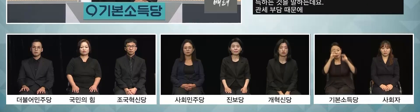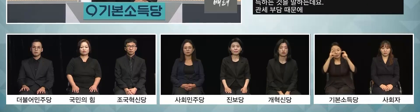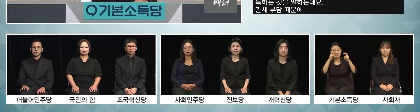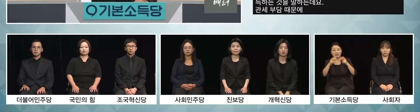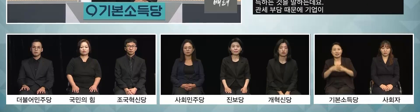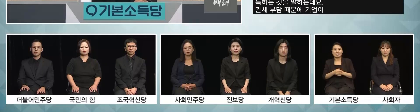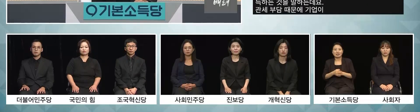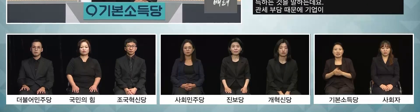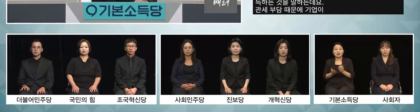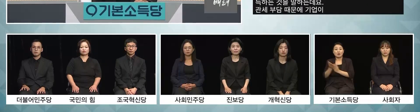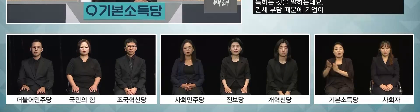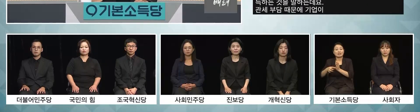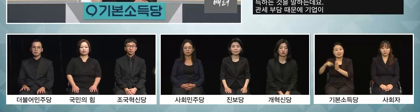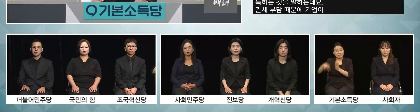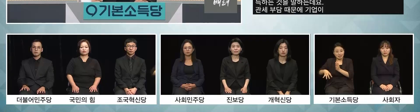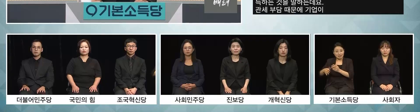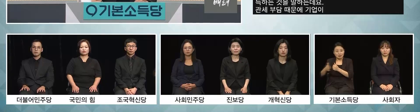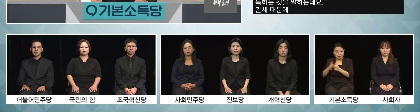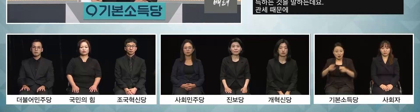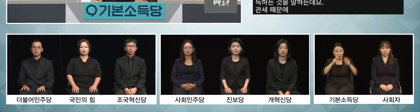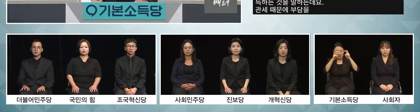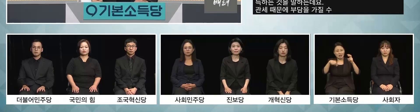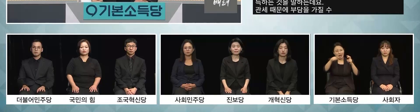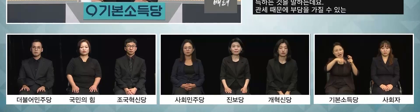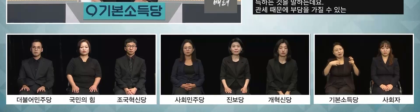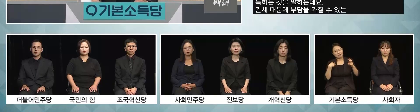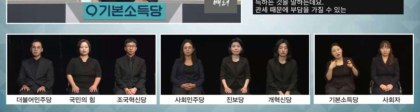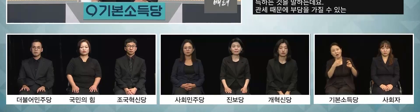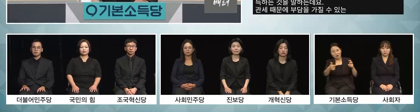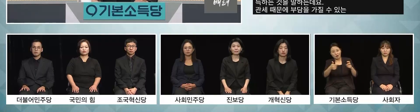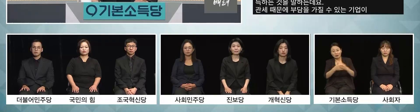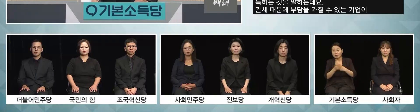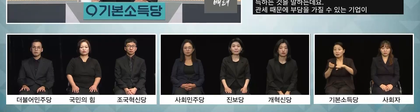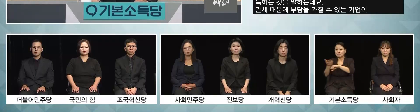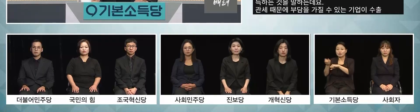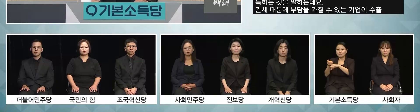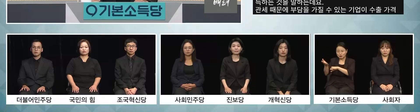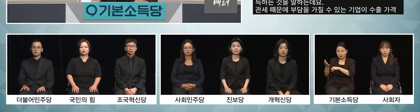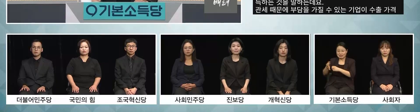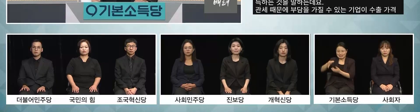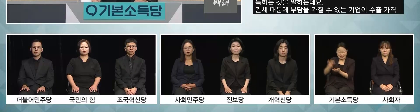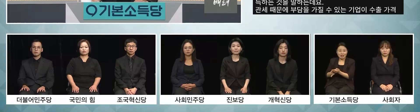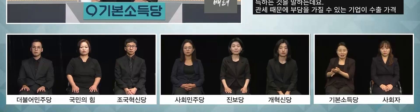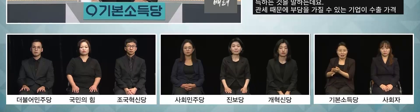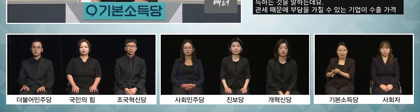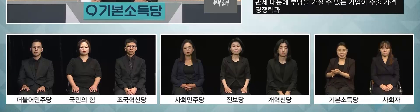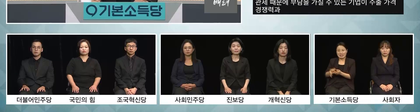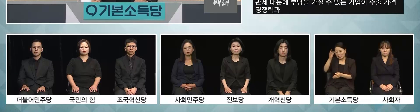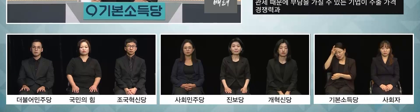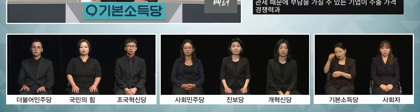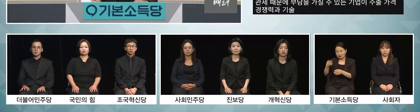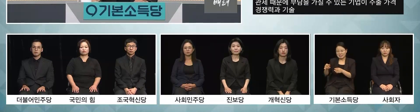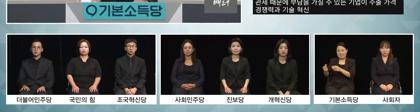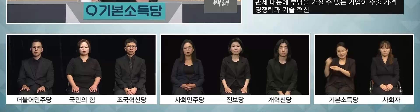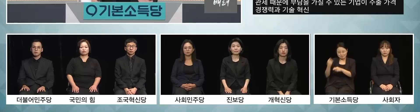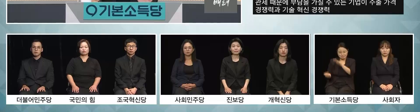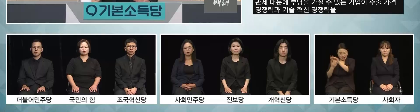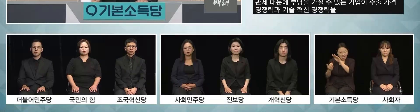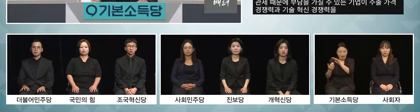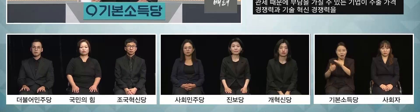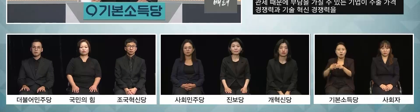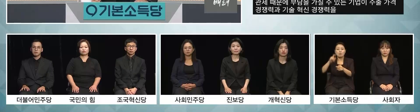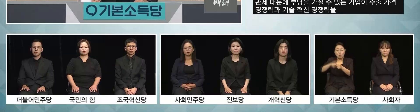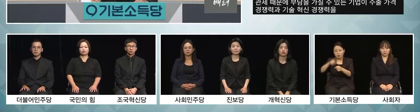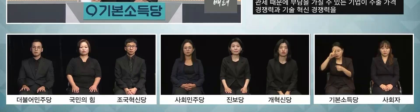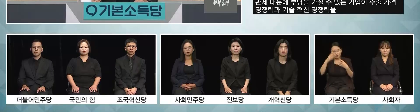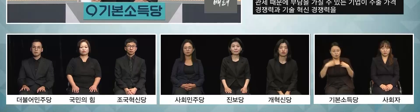관세 때문에 부담을 가질 수 있는 기업이 수출 가격 경쟁력과 기술 혁신 경쟁력을 좀 가질 수